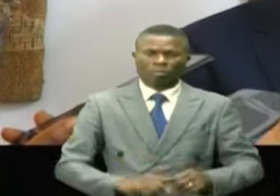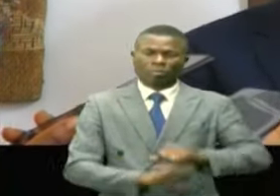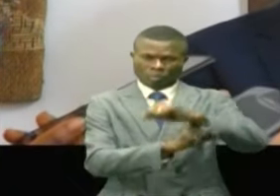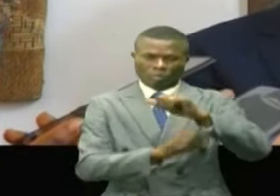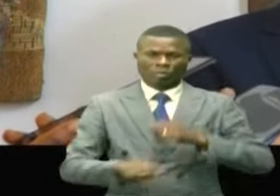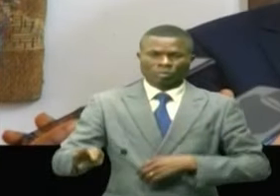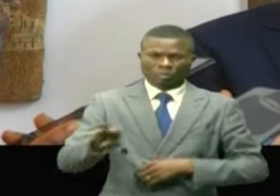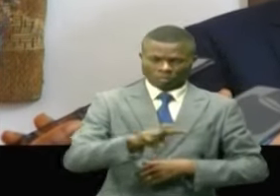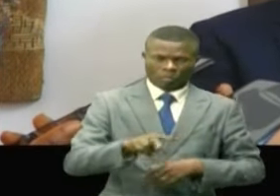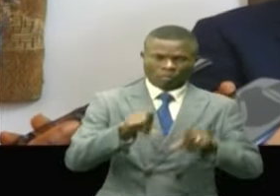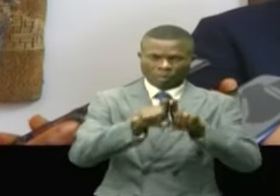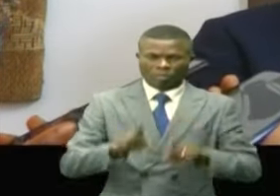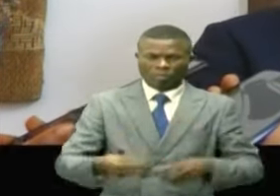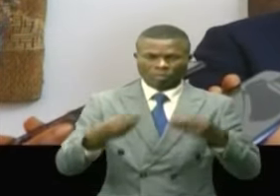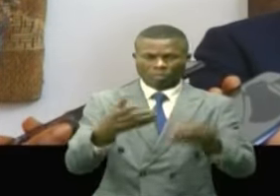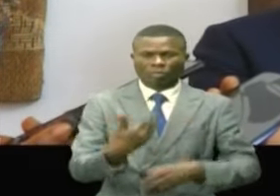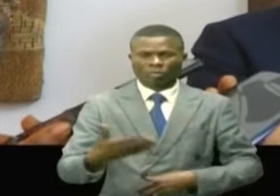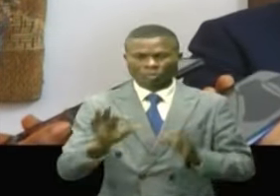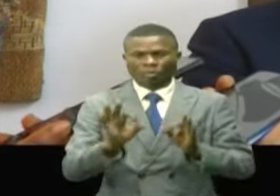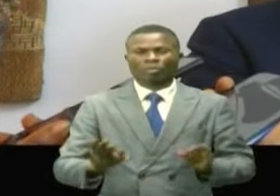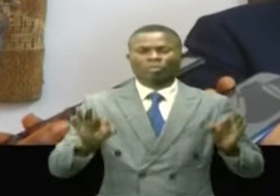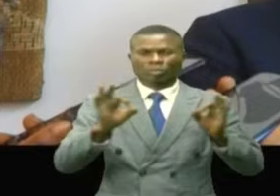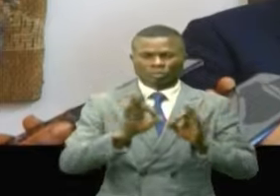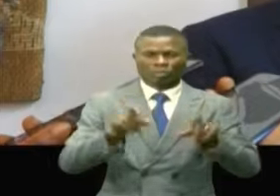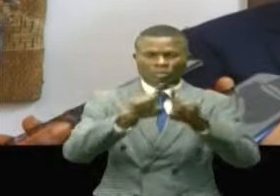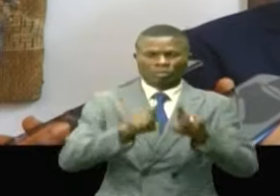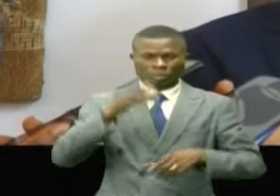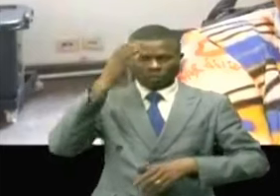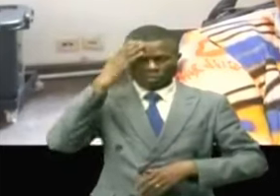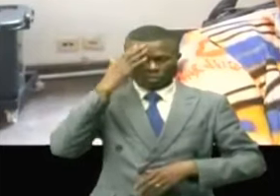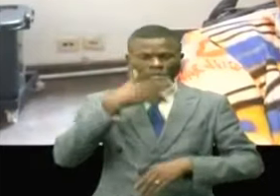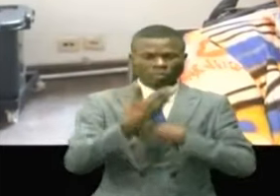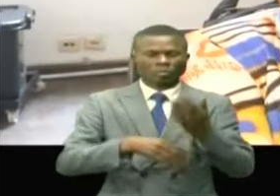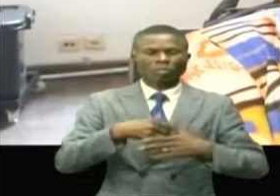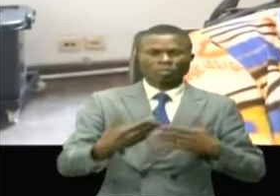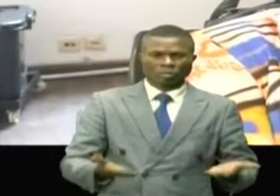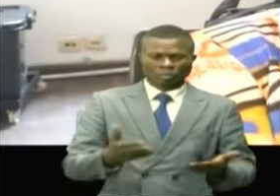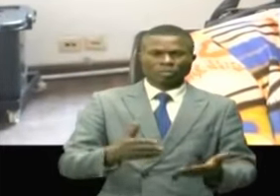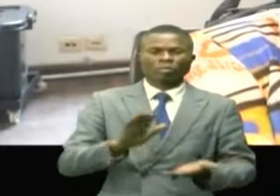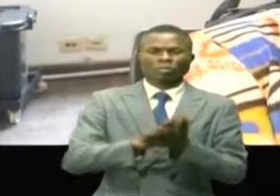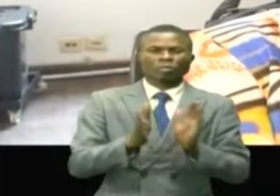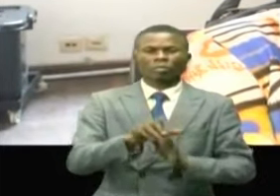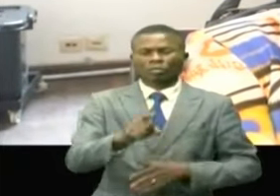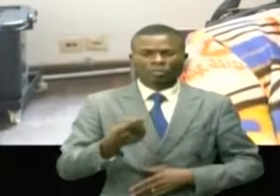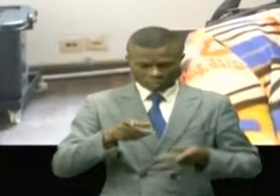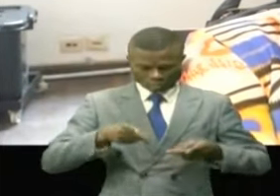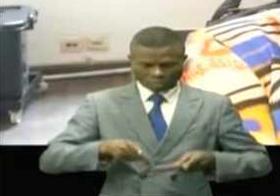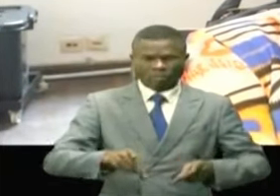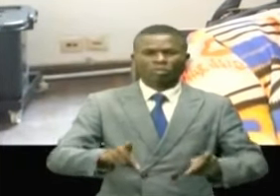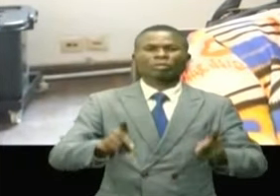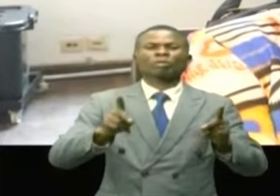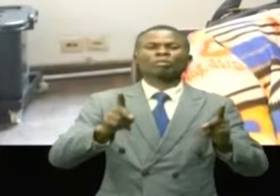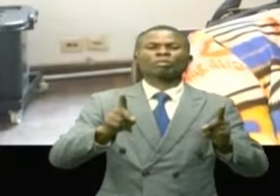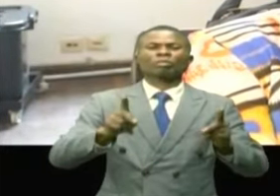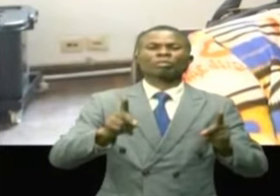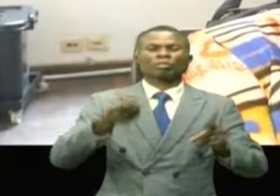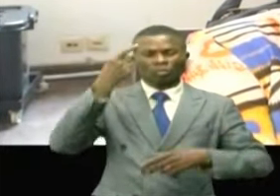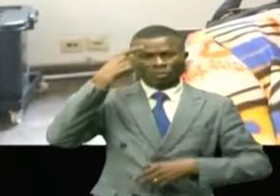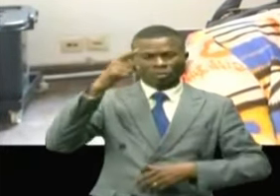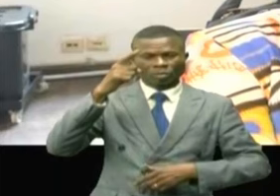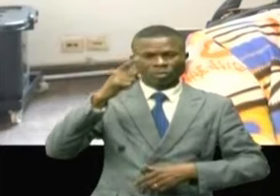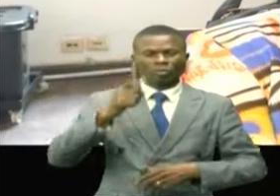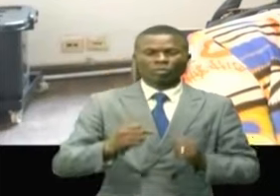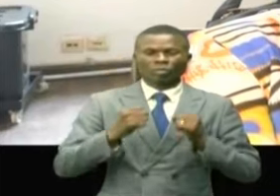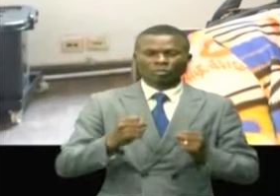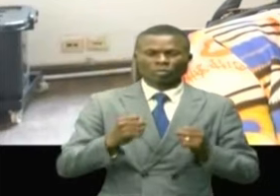et pour lui donner les éléments de connaissance de savoir-fire de savoir-être qui lui permettra en fait d'être plus plus